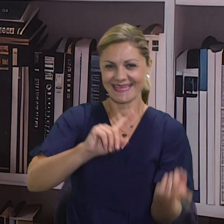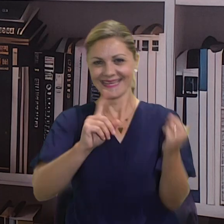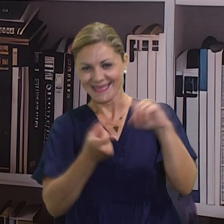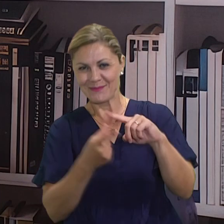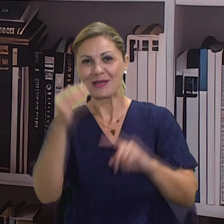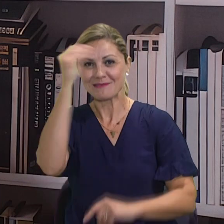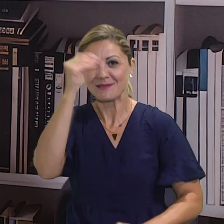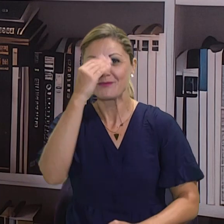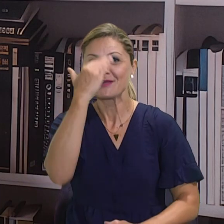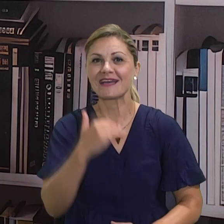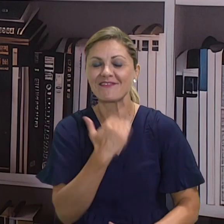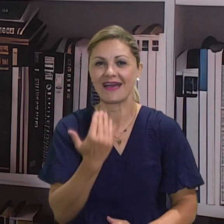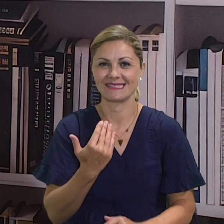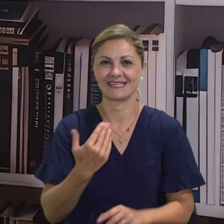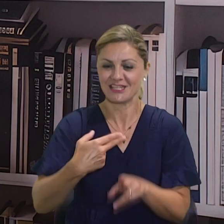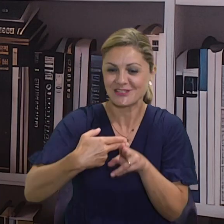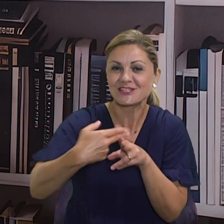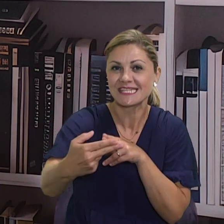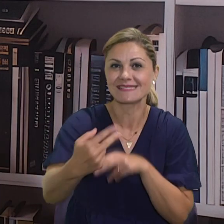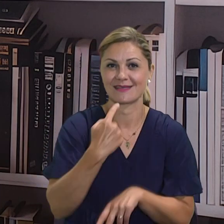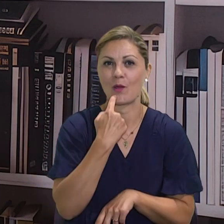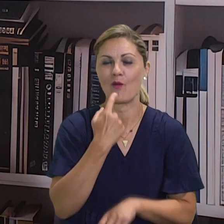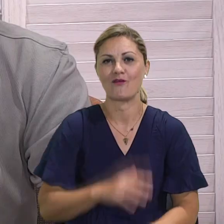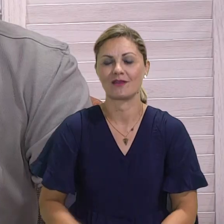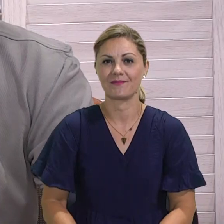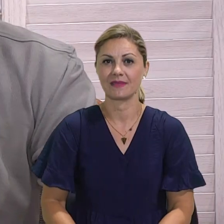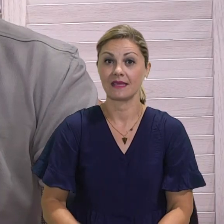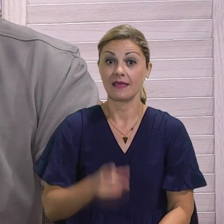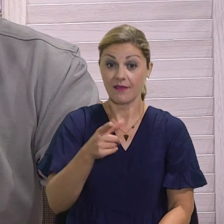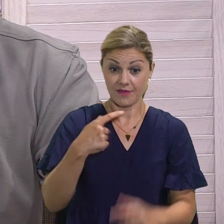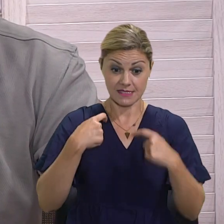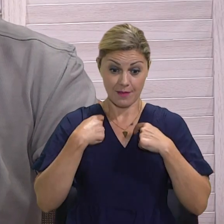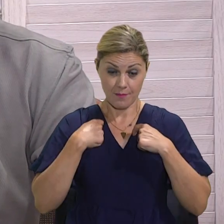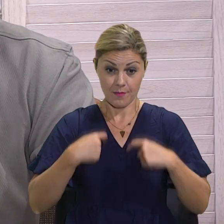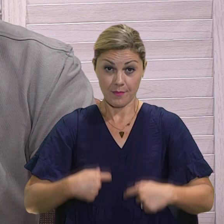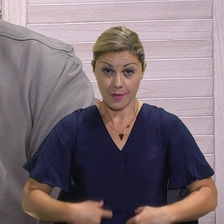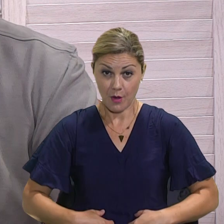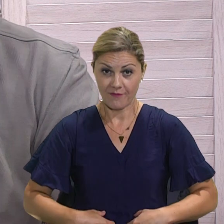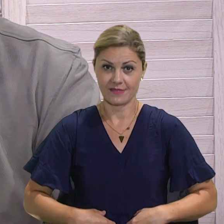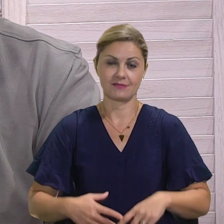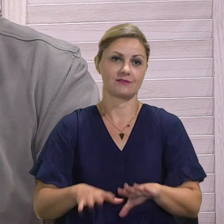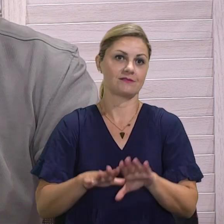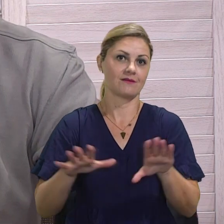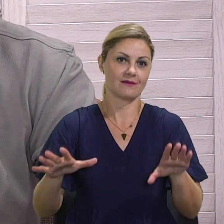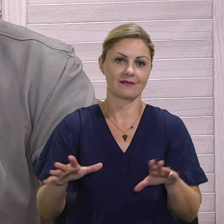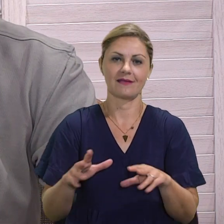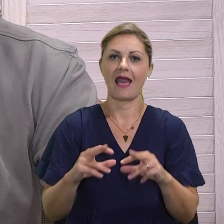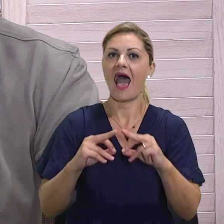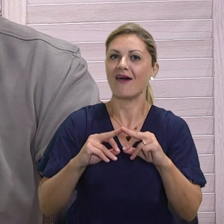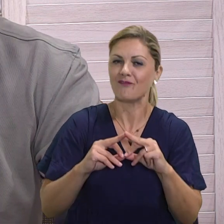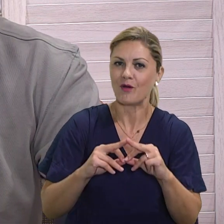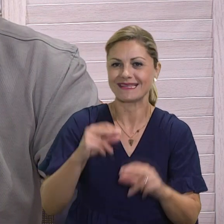a ja sam morao ući standard da bi mogao prevoditi. Eto. Također, vi ste profesor, plivač, karikaturist,